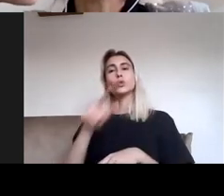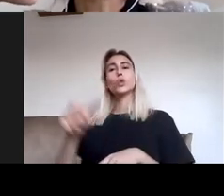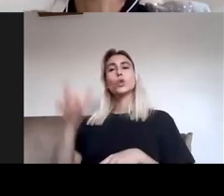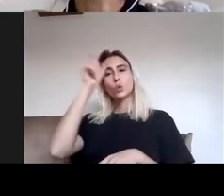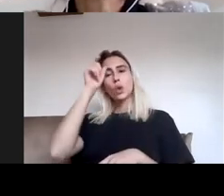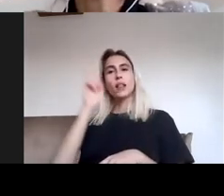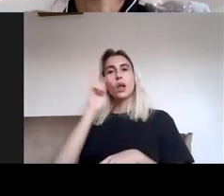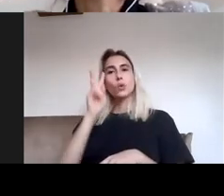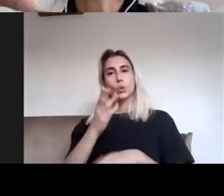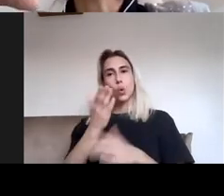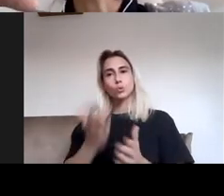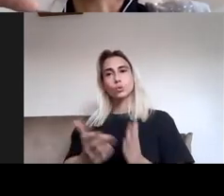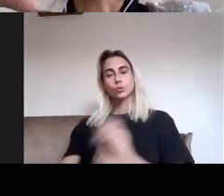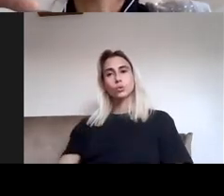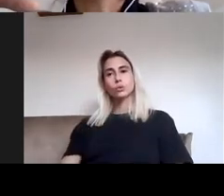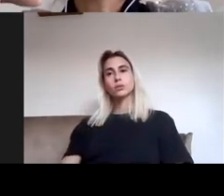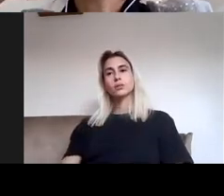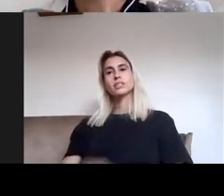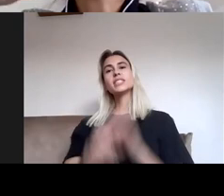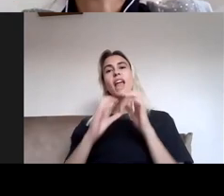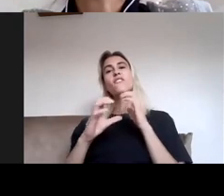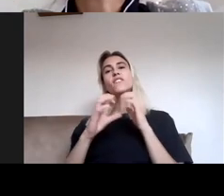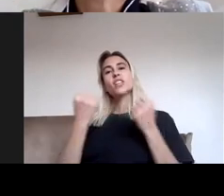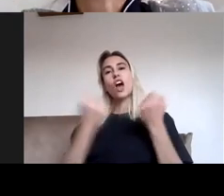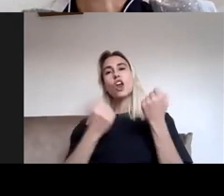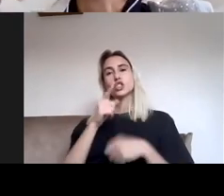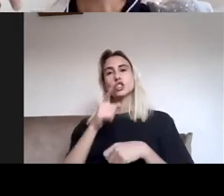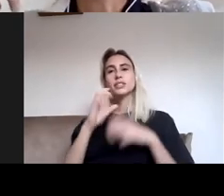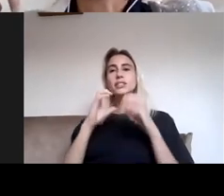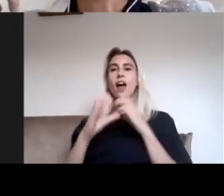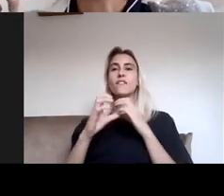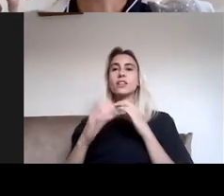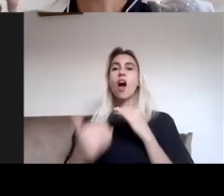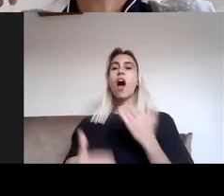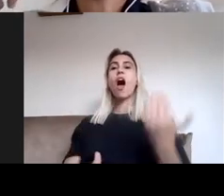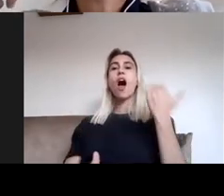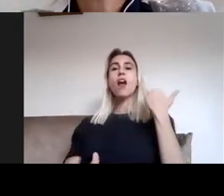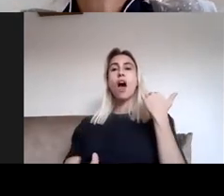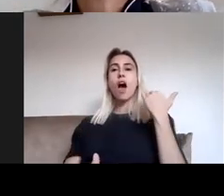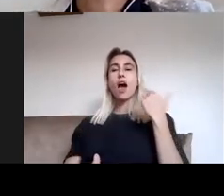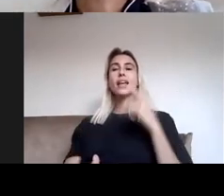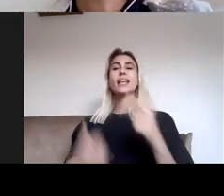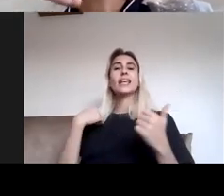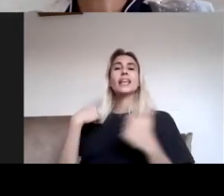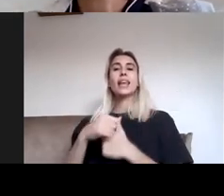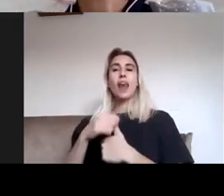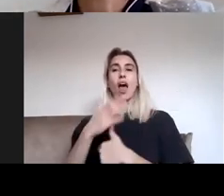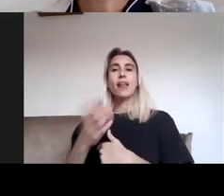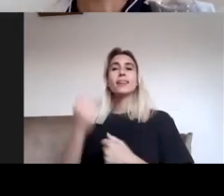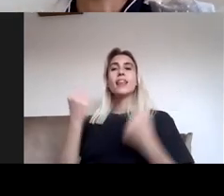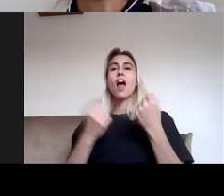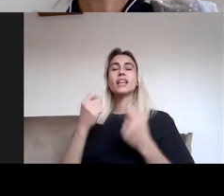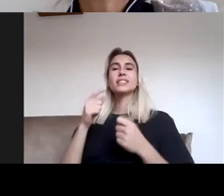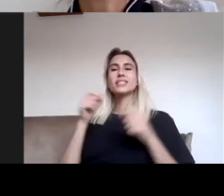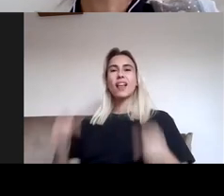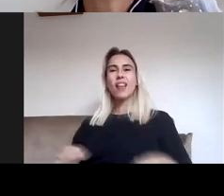görüyoruz. Bu servis aracı. Bir servis aracı arka taraftan yine tekerlekli sandalyeli